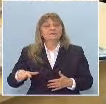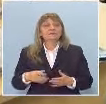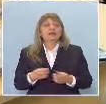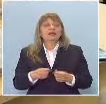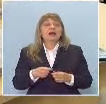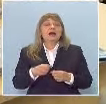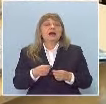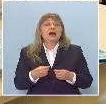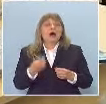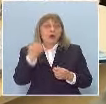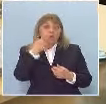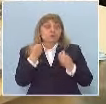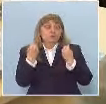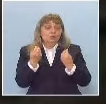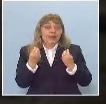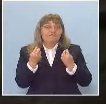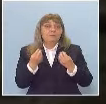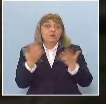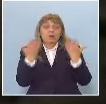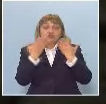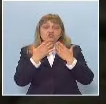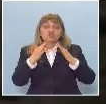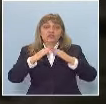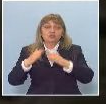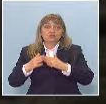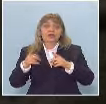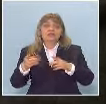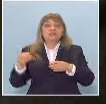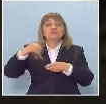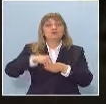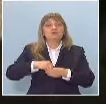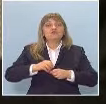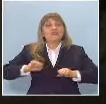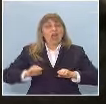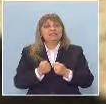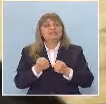облагородяваме инфраструктурата на училището. Те се включват активно с предложения